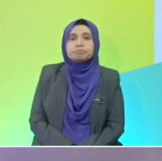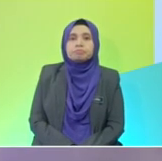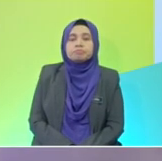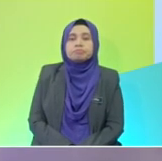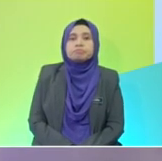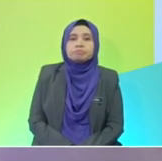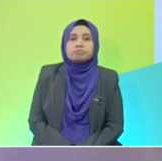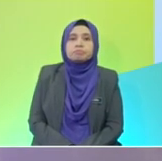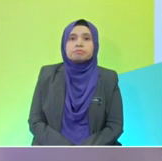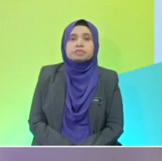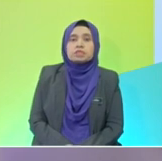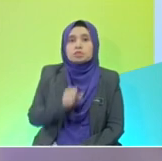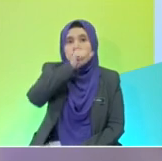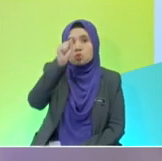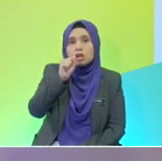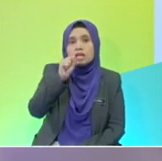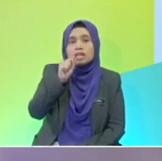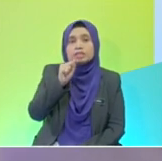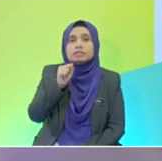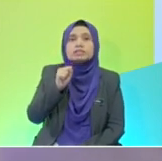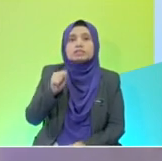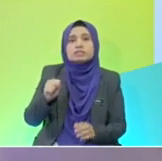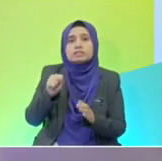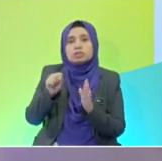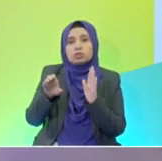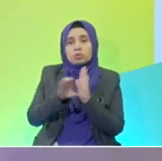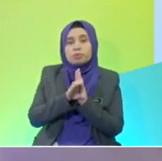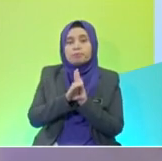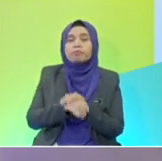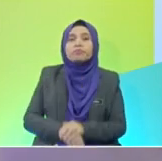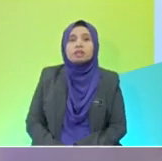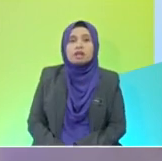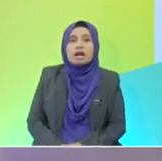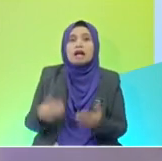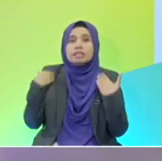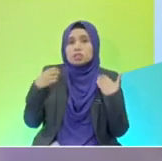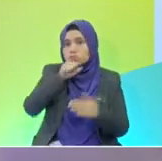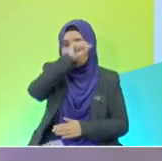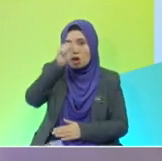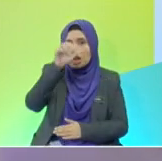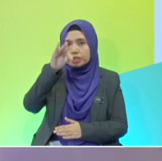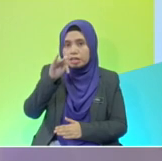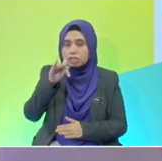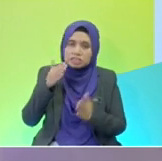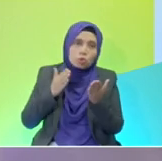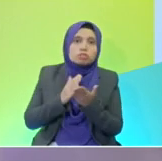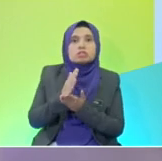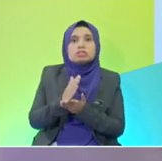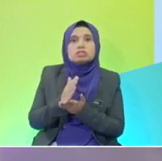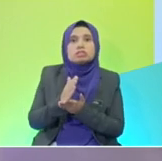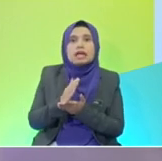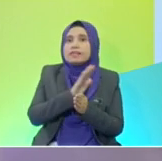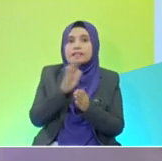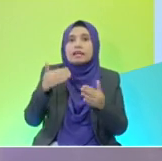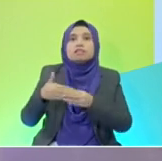oke soalnya contoh yang seterusnya ada juga soalnya yang direct tak ada kirimnya cuman tadi